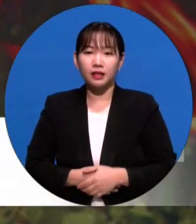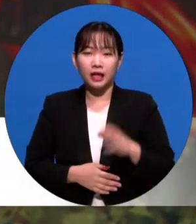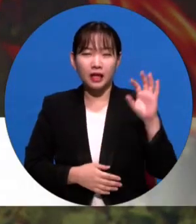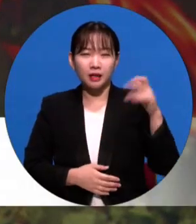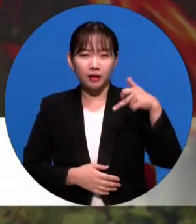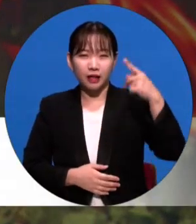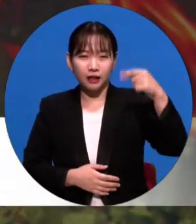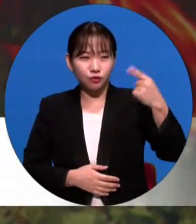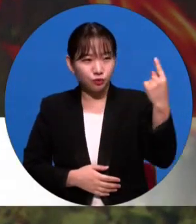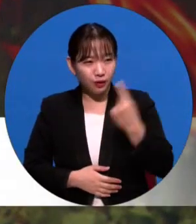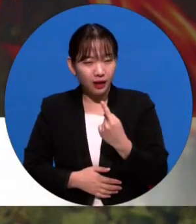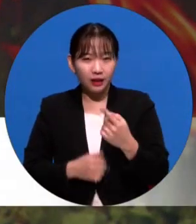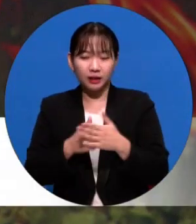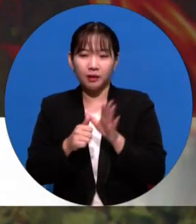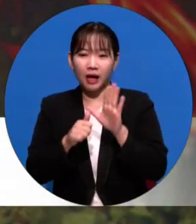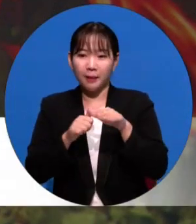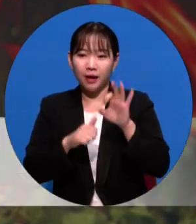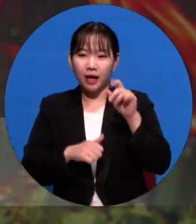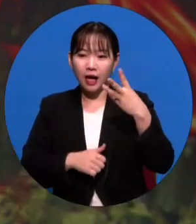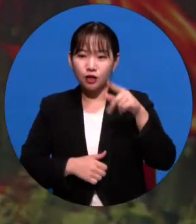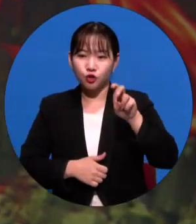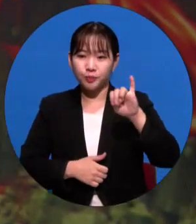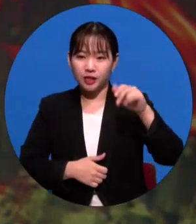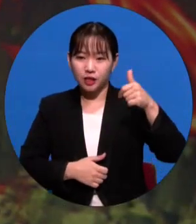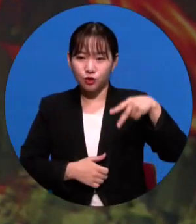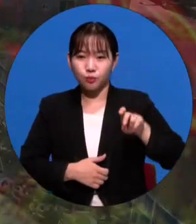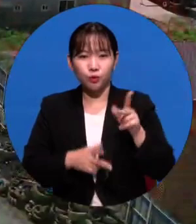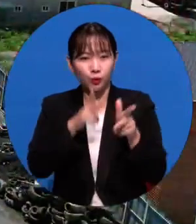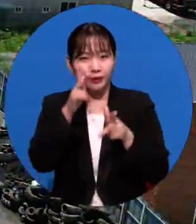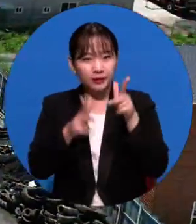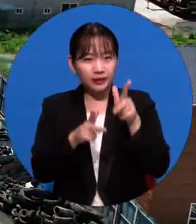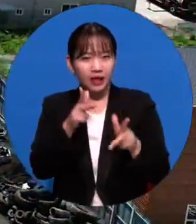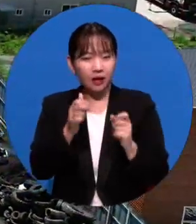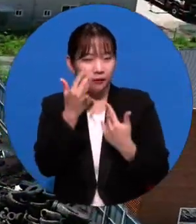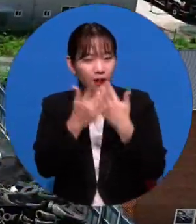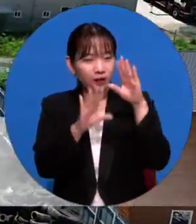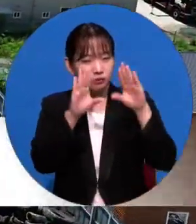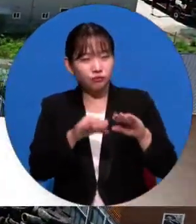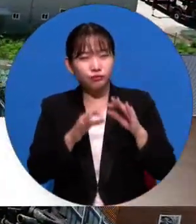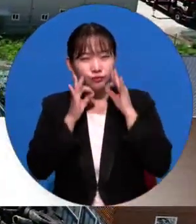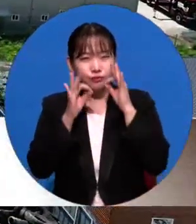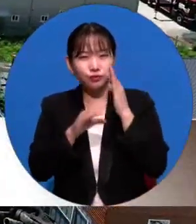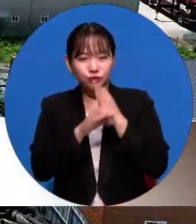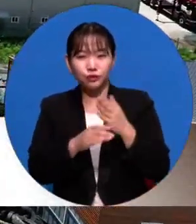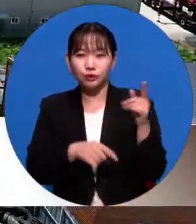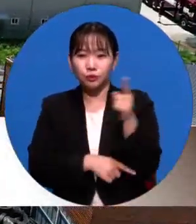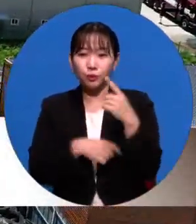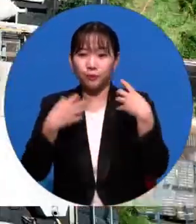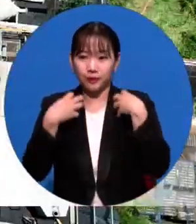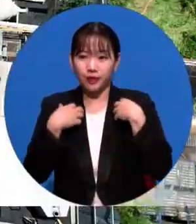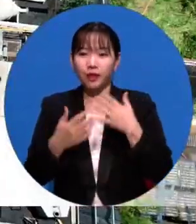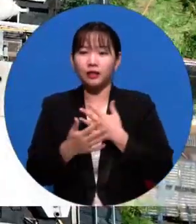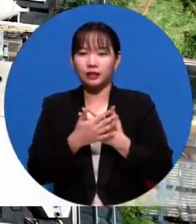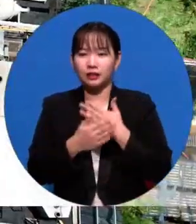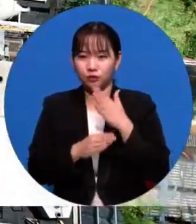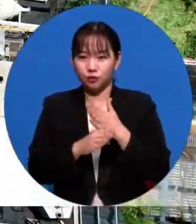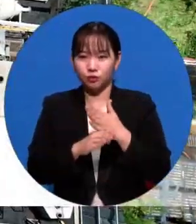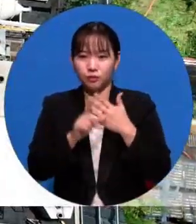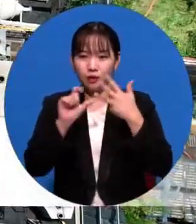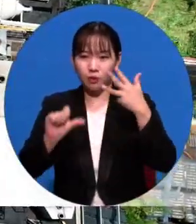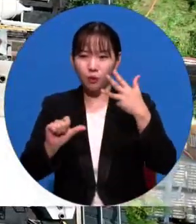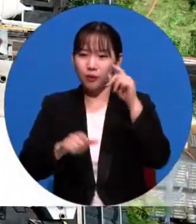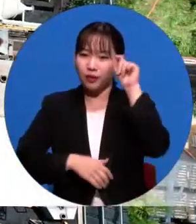태풍 카눈 북상에 한평 알루미늄 공장 화재를 진화 중인 소방당국도 긴장하고 있습니다. 지난 5일